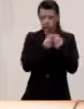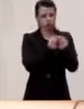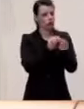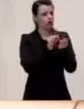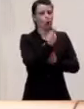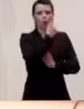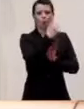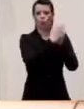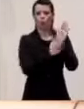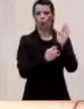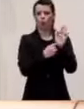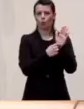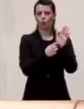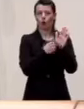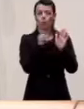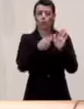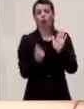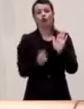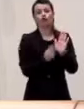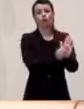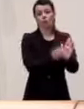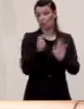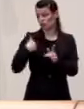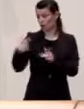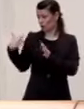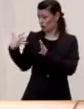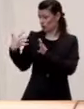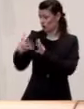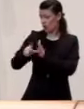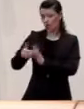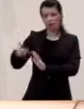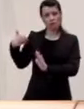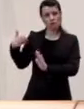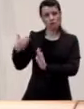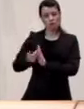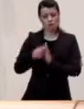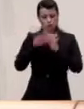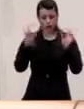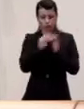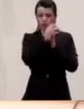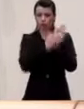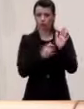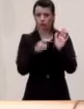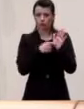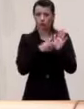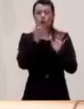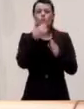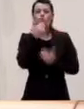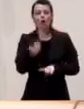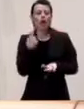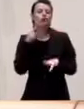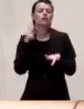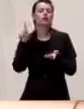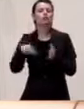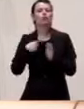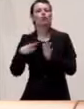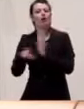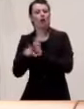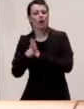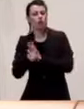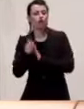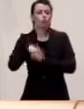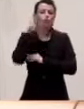e aggiornarle con tutto ciò che sia dal punto di vista della normativa sia dal punto di vista delle